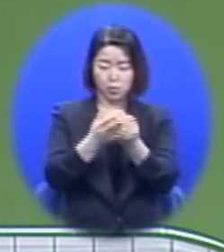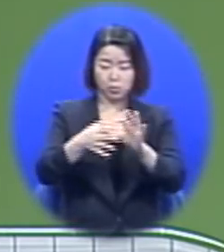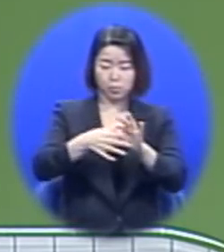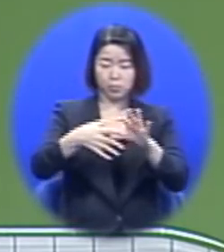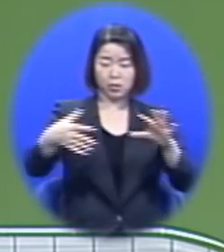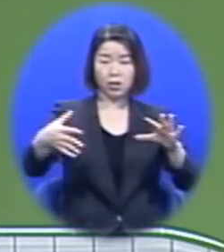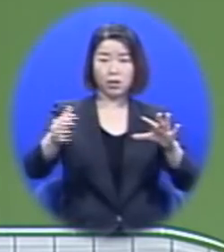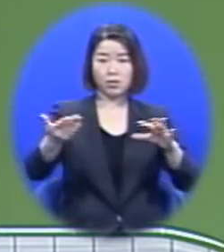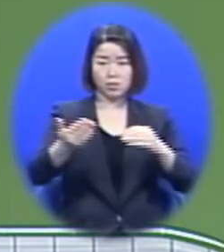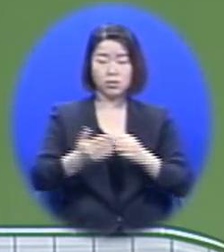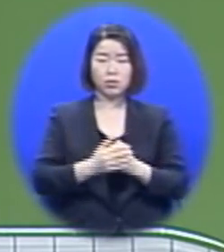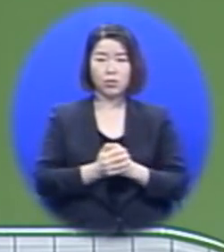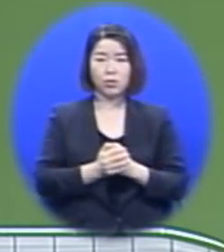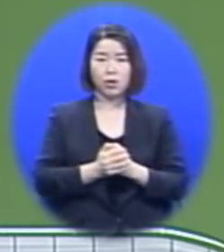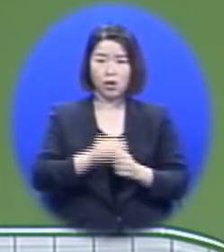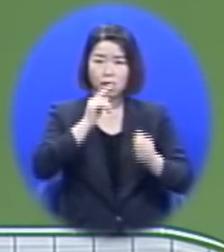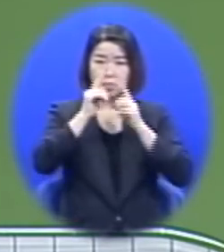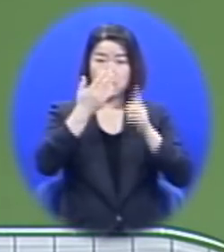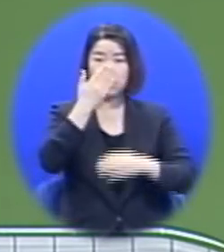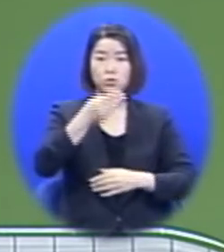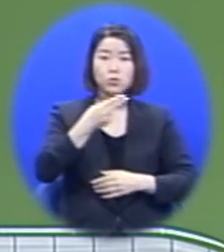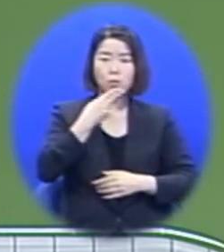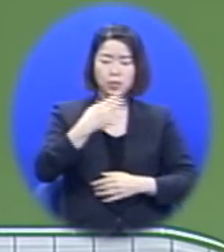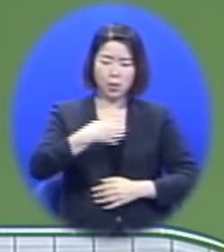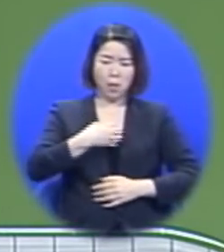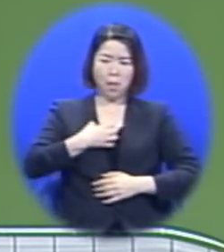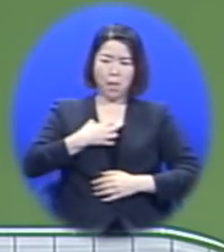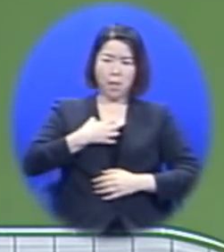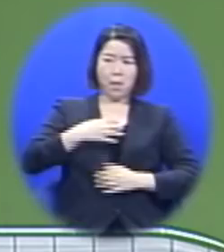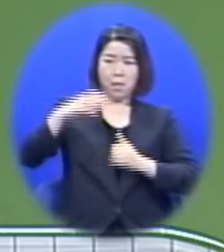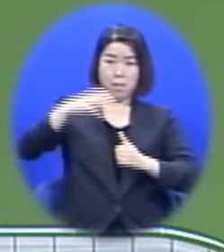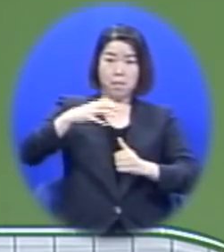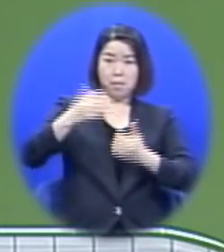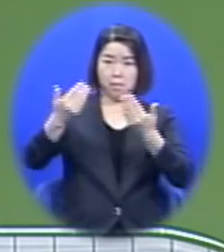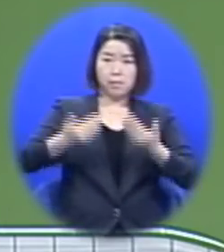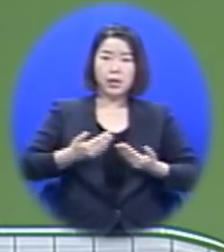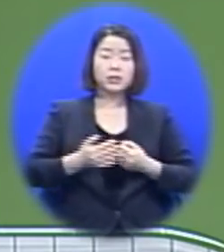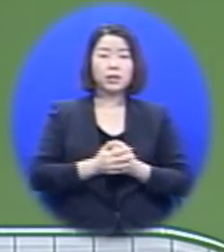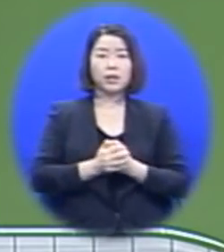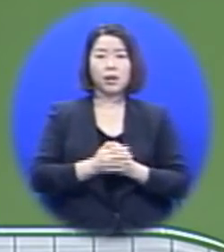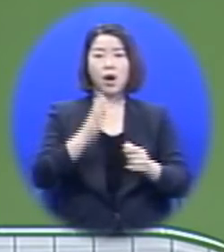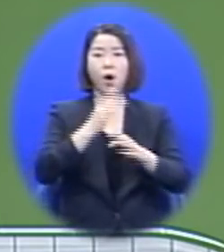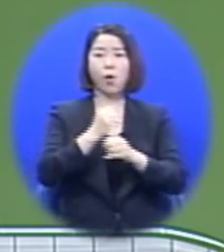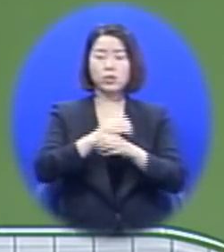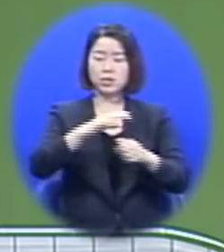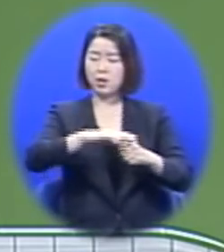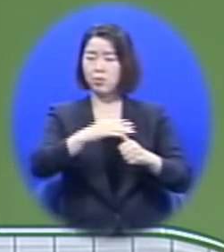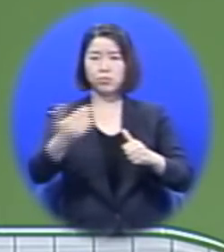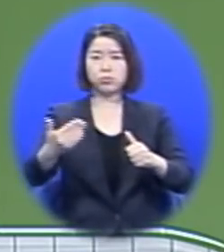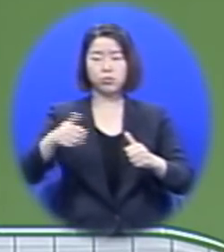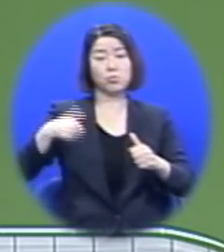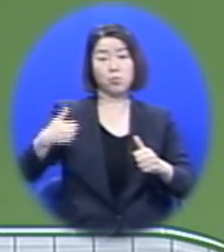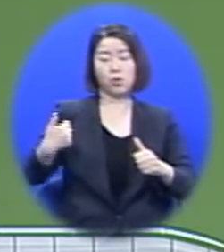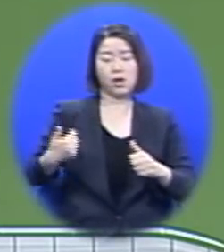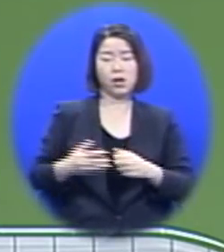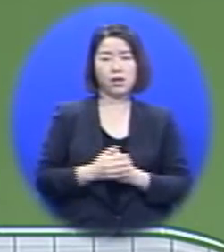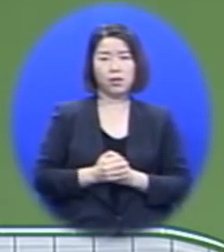끊어졌어요. 말할 수 없는 위협을 당합니다. 언제 풀려날지 대책이 없어요.